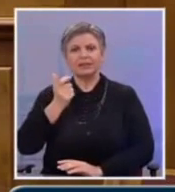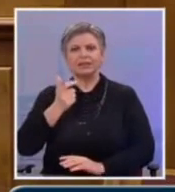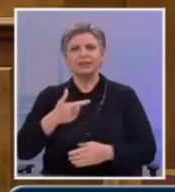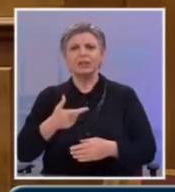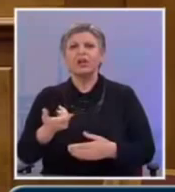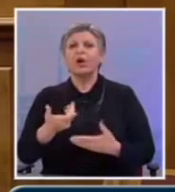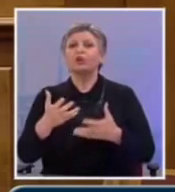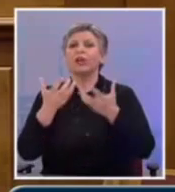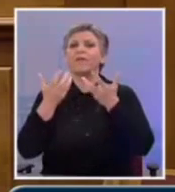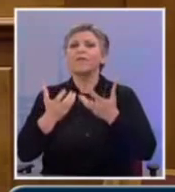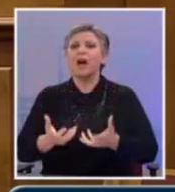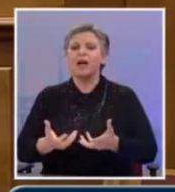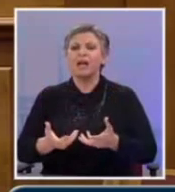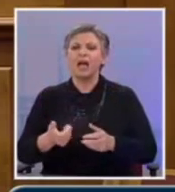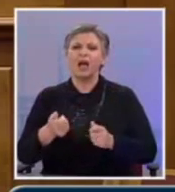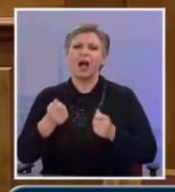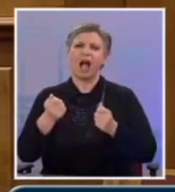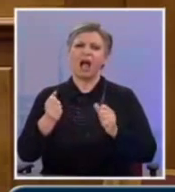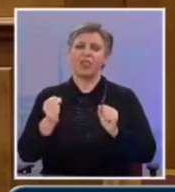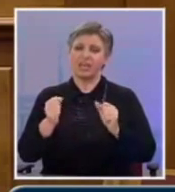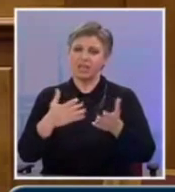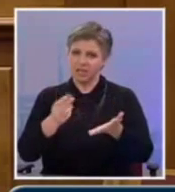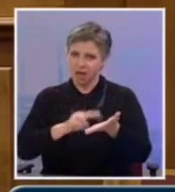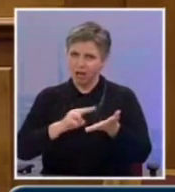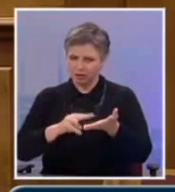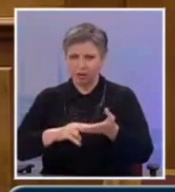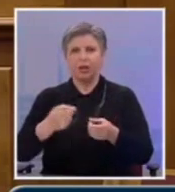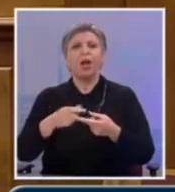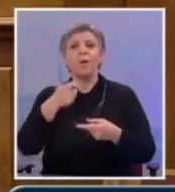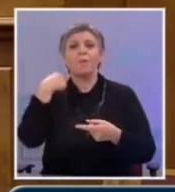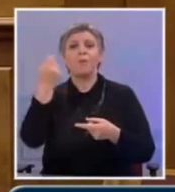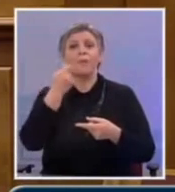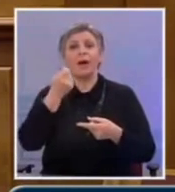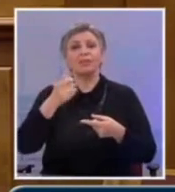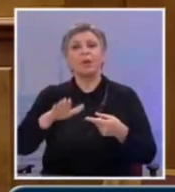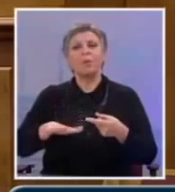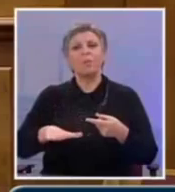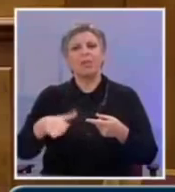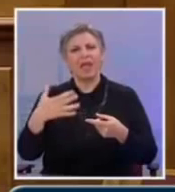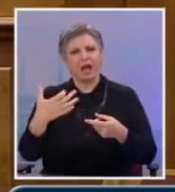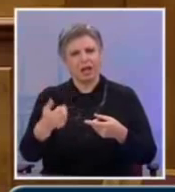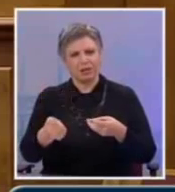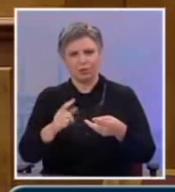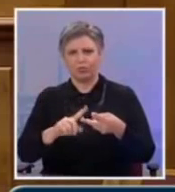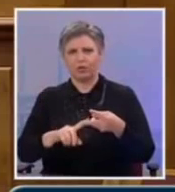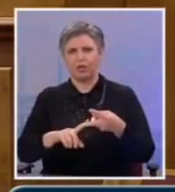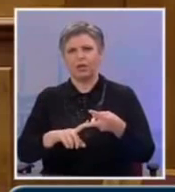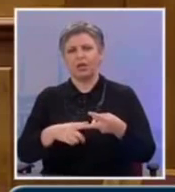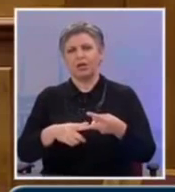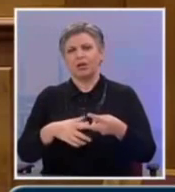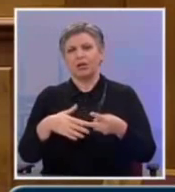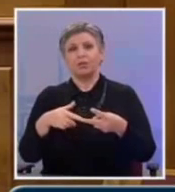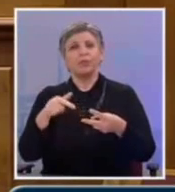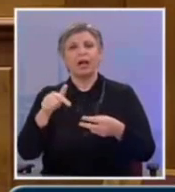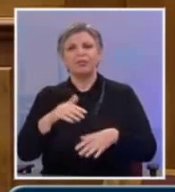όσους έχουν βαρέα και ανθηγινά τις μητέρες με ανήλικα αυτό που τους νοιάζει είναι αν